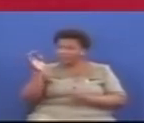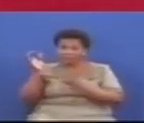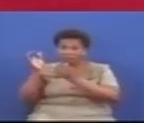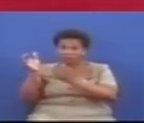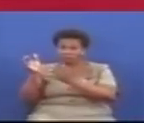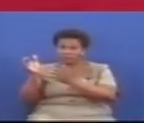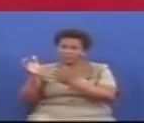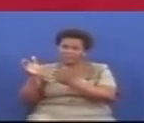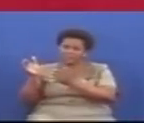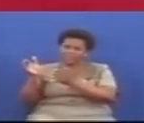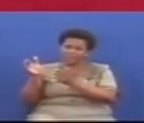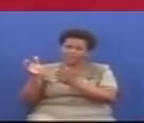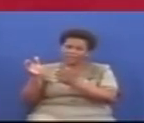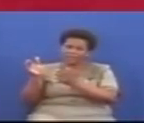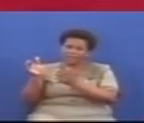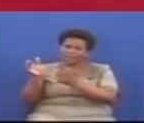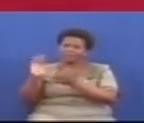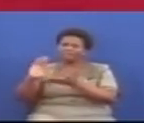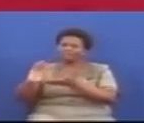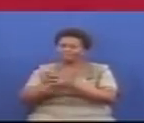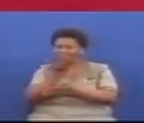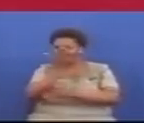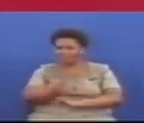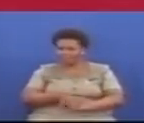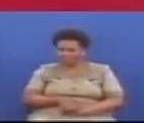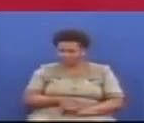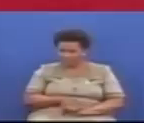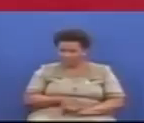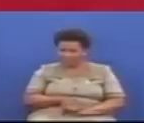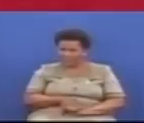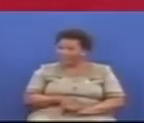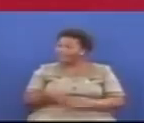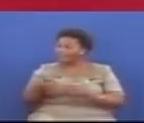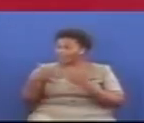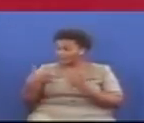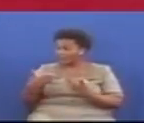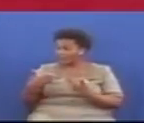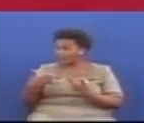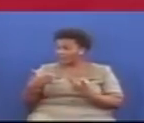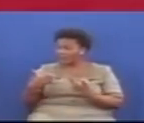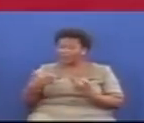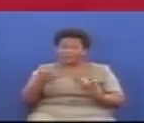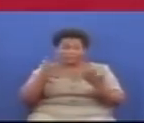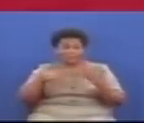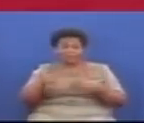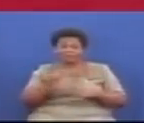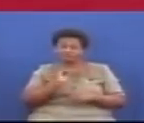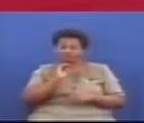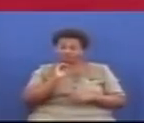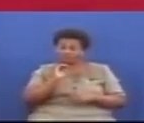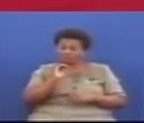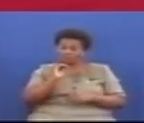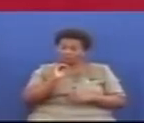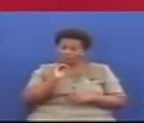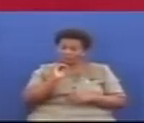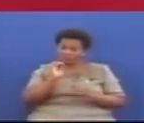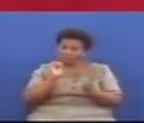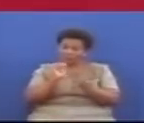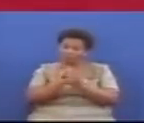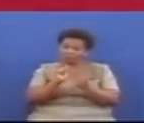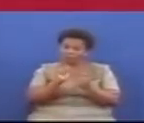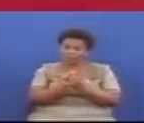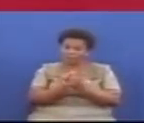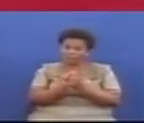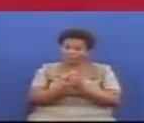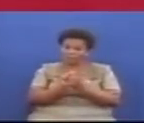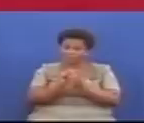zinazohusu vyombo vyetu vya wizara mambo ya wananchi tunazikabili. Nimehakikishie Mheshimiwa Spika kwamba hata katika hili swala ambalo